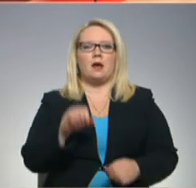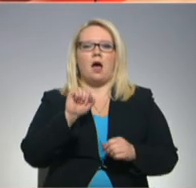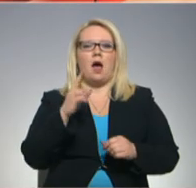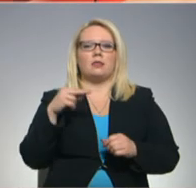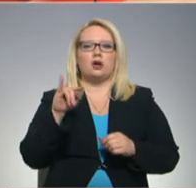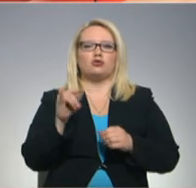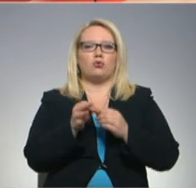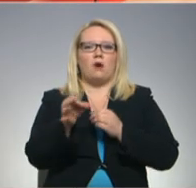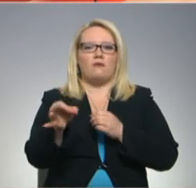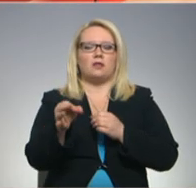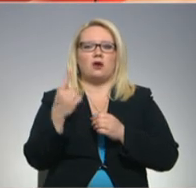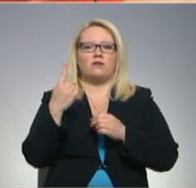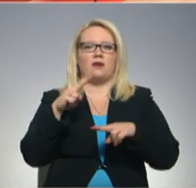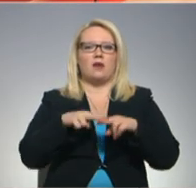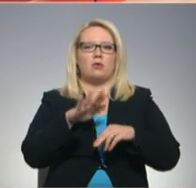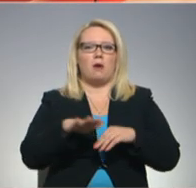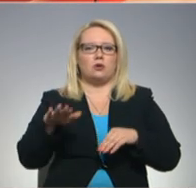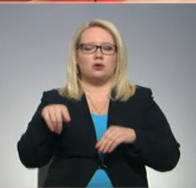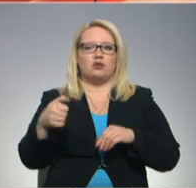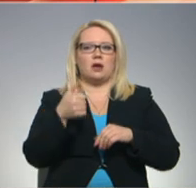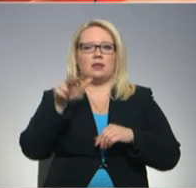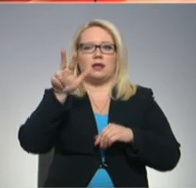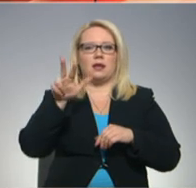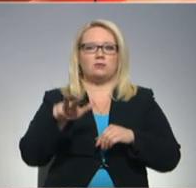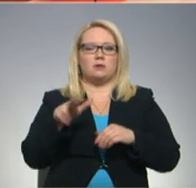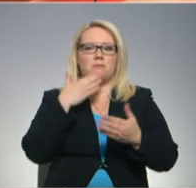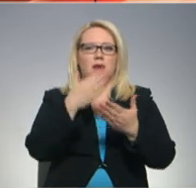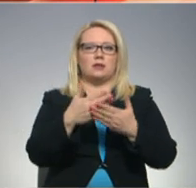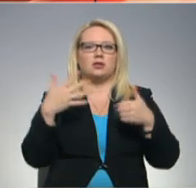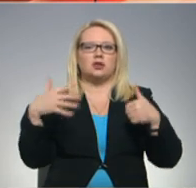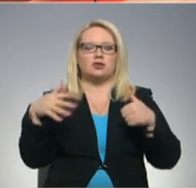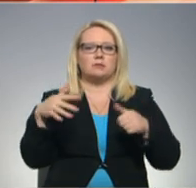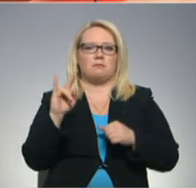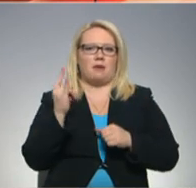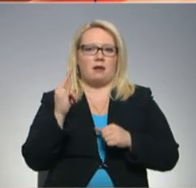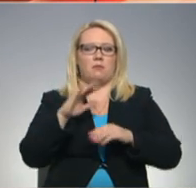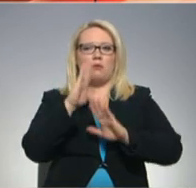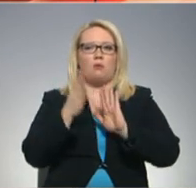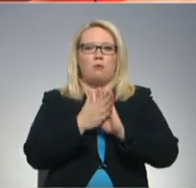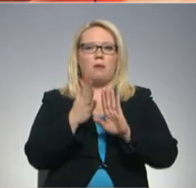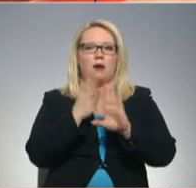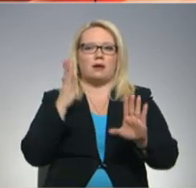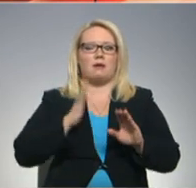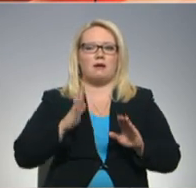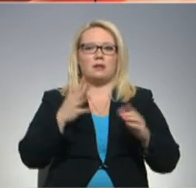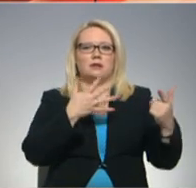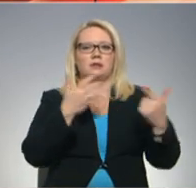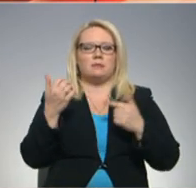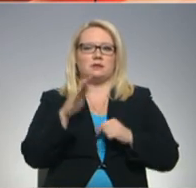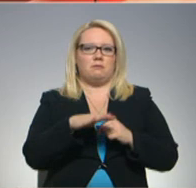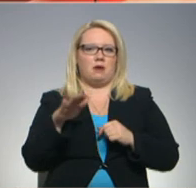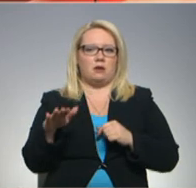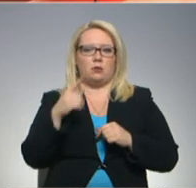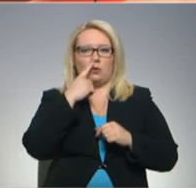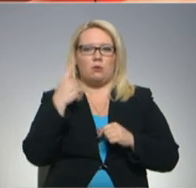Ādažu novadā uz vietu bērndārzā šā gada 3 mēnešos pieteikt jau 60 mazuļi, bet kopumā rindā gaida vairāk nekā